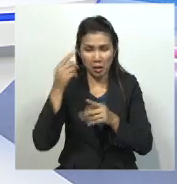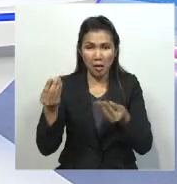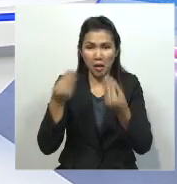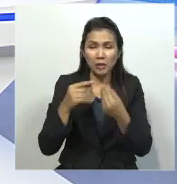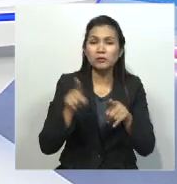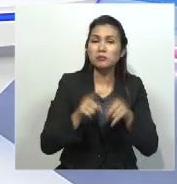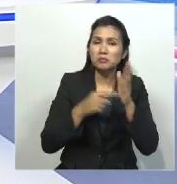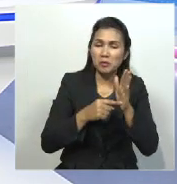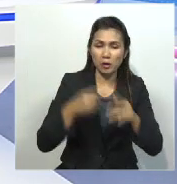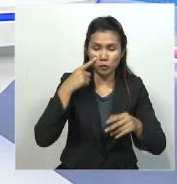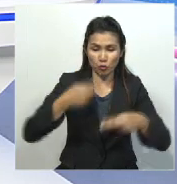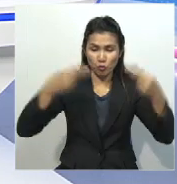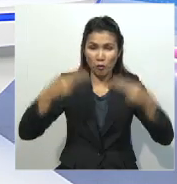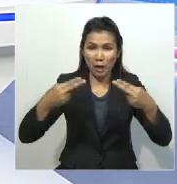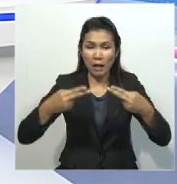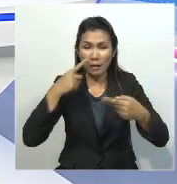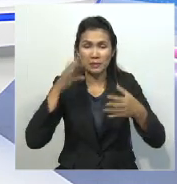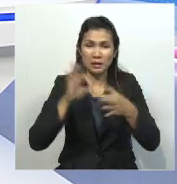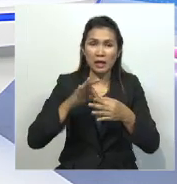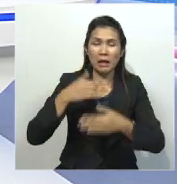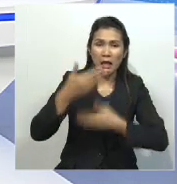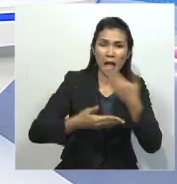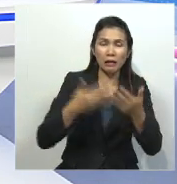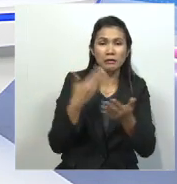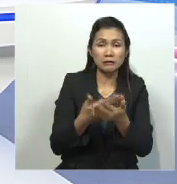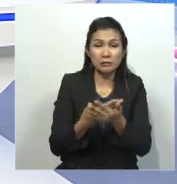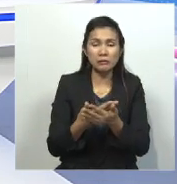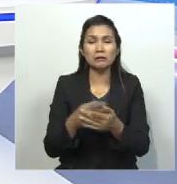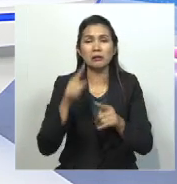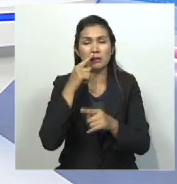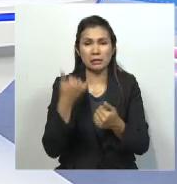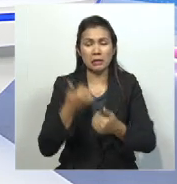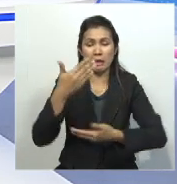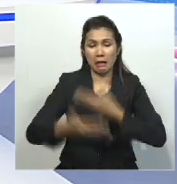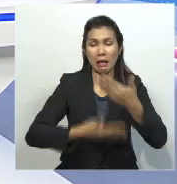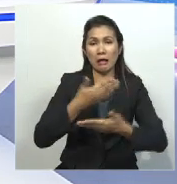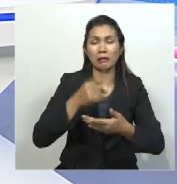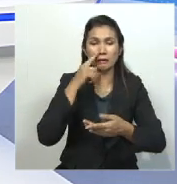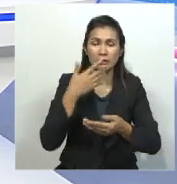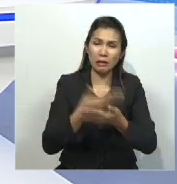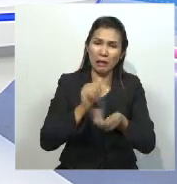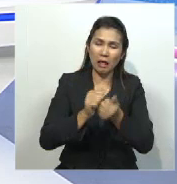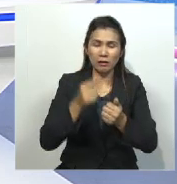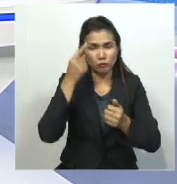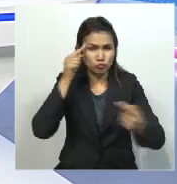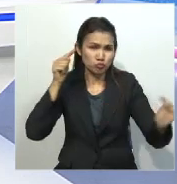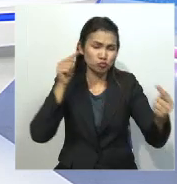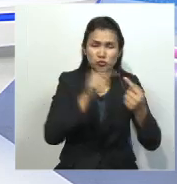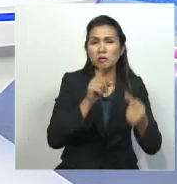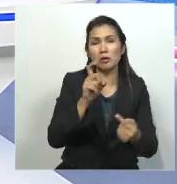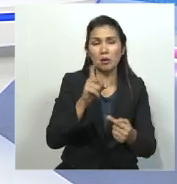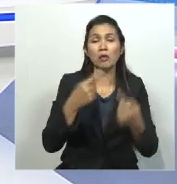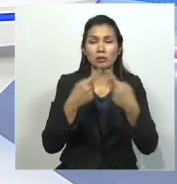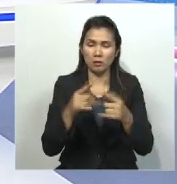ดันนะคะไม่ว่าจะเป็นสงครามการค้าและความผันผวนของค่าเงินทำให้มูลค่าการค้าเนี่ยอาจจะไปได้ไม่ถึงเป้าหมายที่วาง